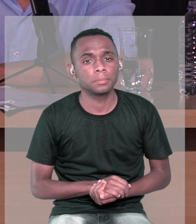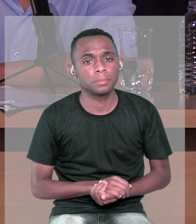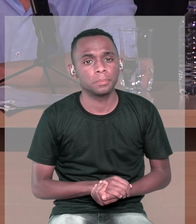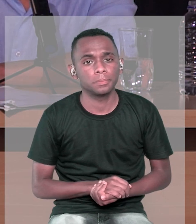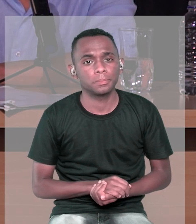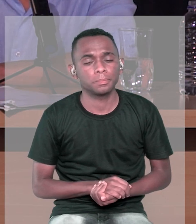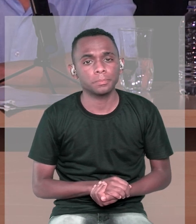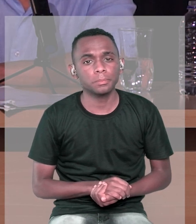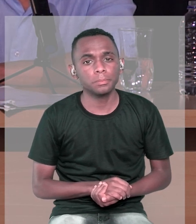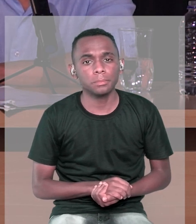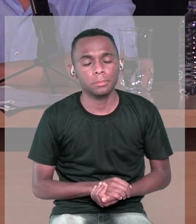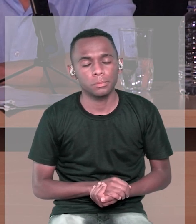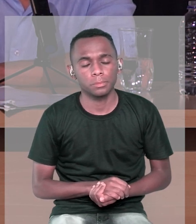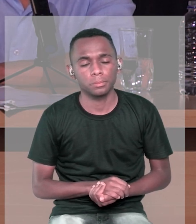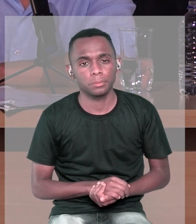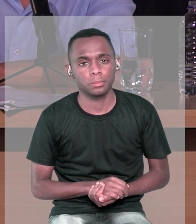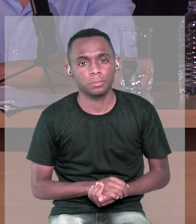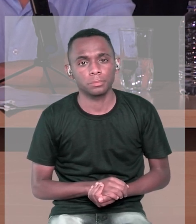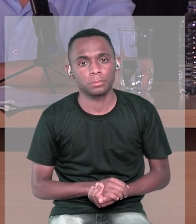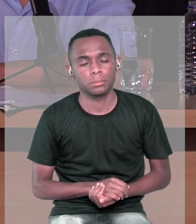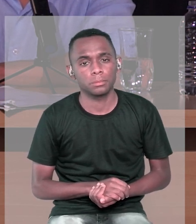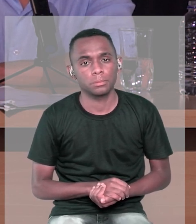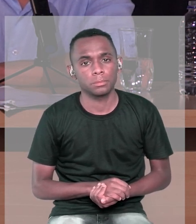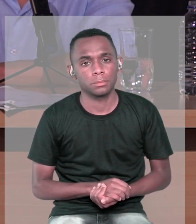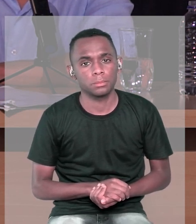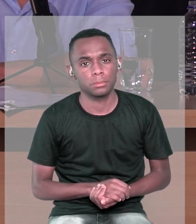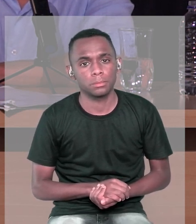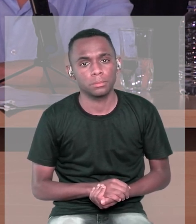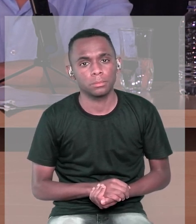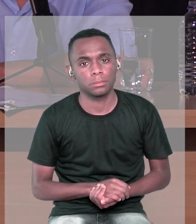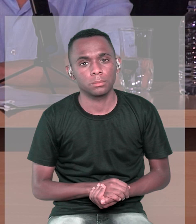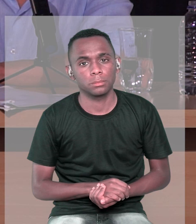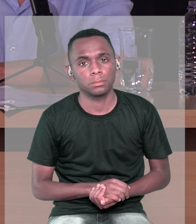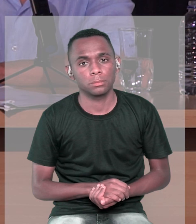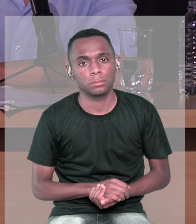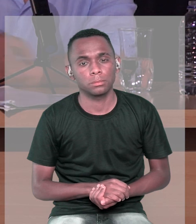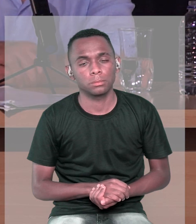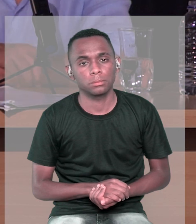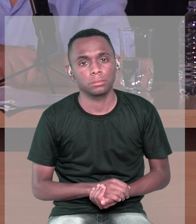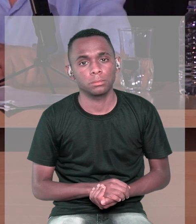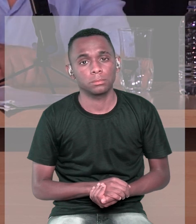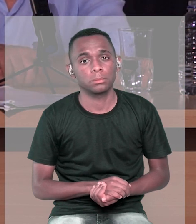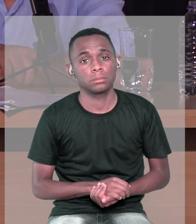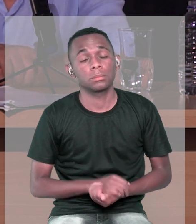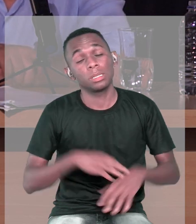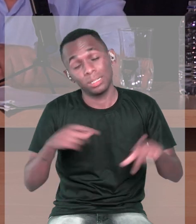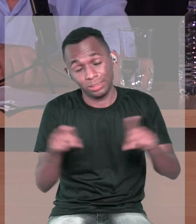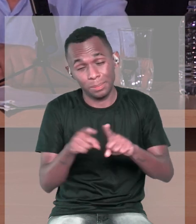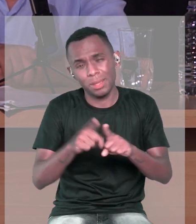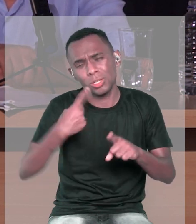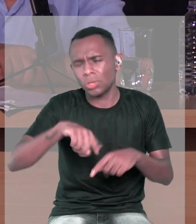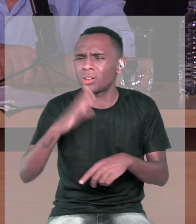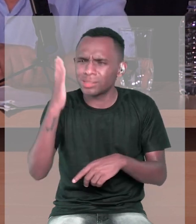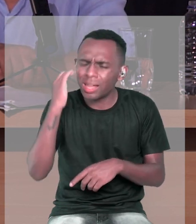encore ce que c'est qu'apprendre? Peut-être que nous ne savons que consommer. A outra questão, a gente ainda